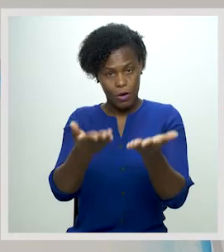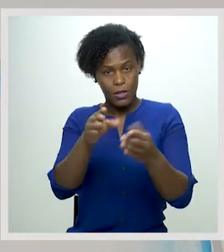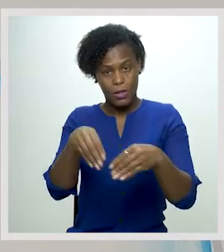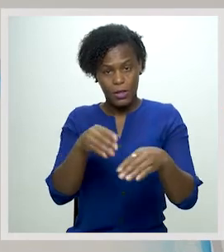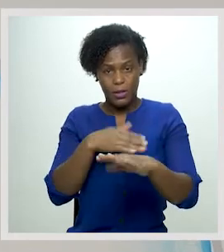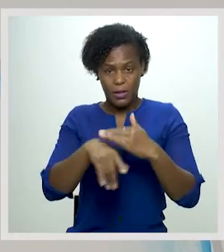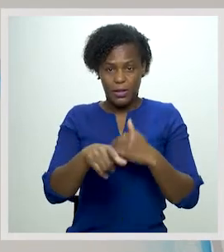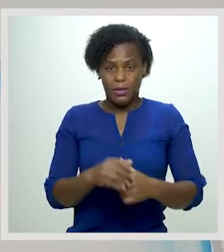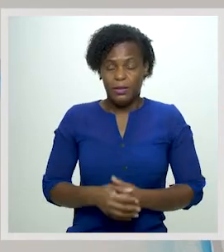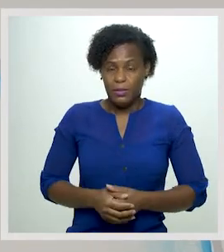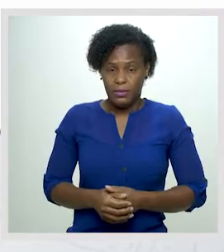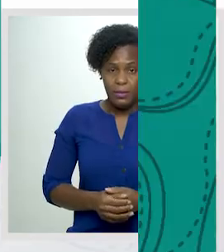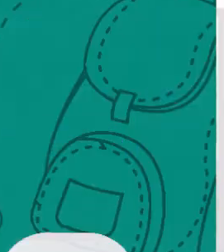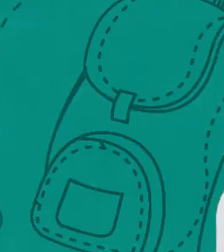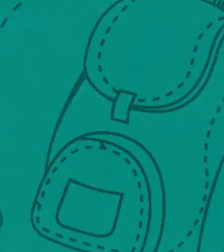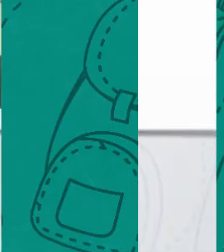toi de jouer.